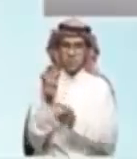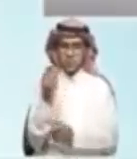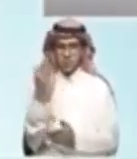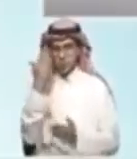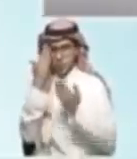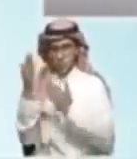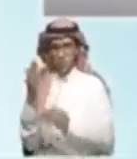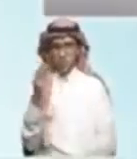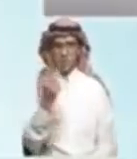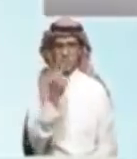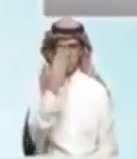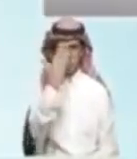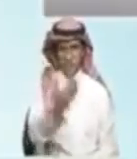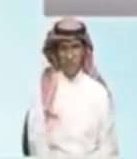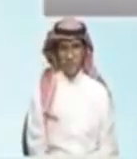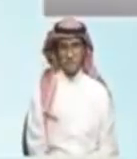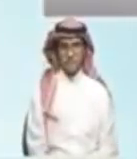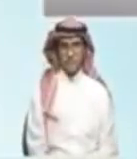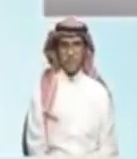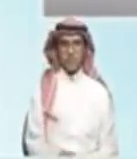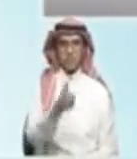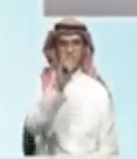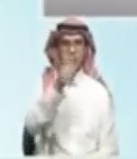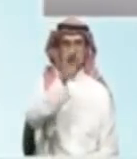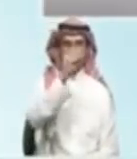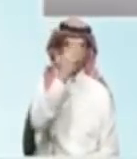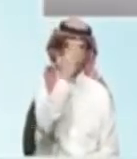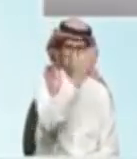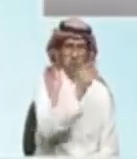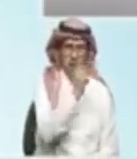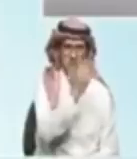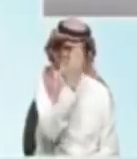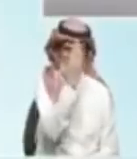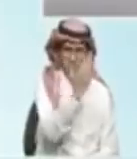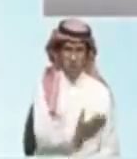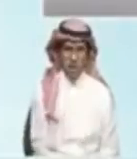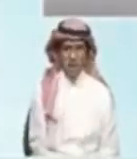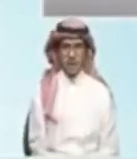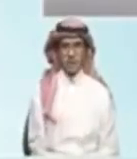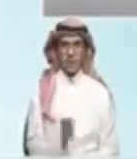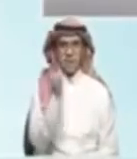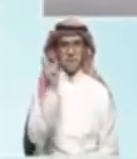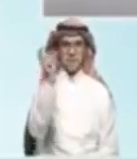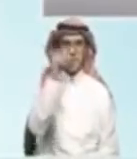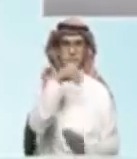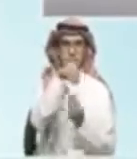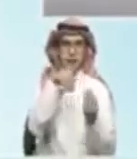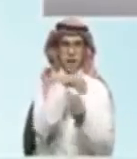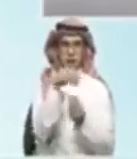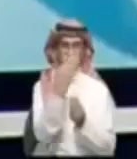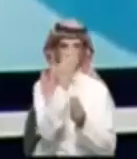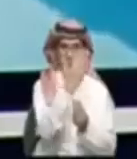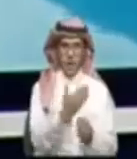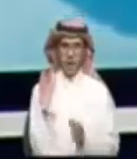لافي، إليك الكلمة. إذن زميل أسامة العبيدي من المسجد الحرام بمكة المكرمة، شكرا